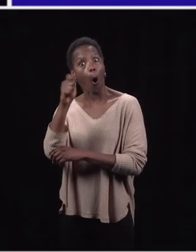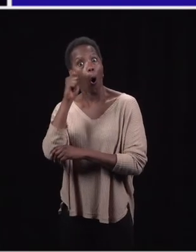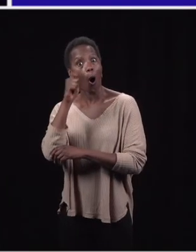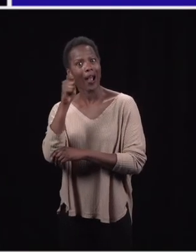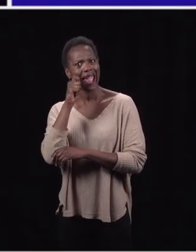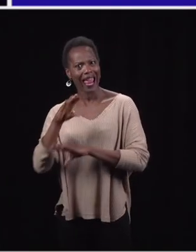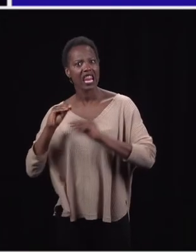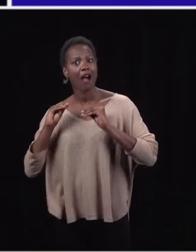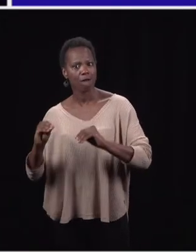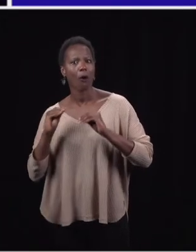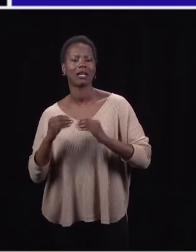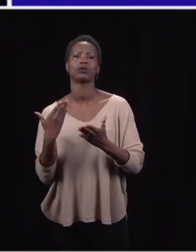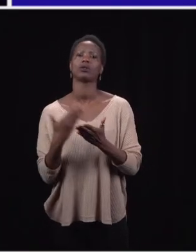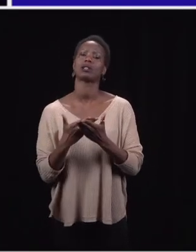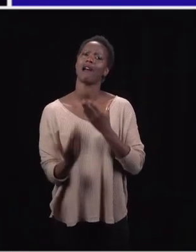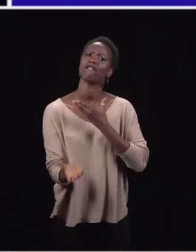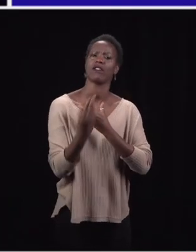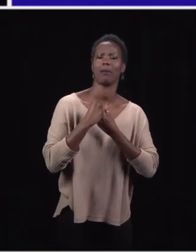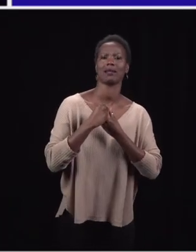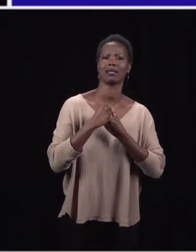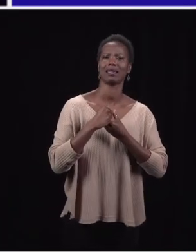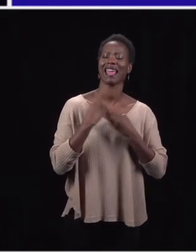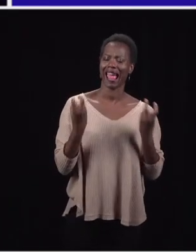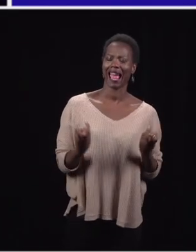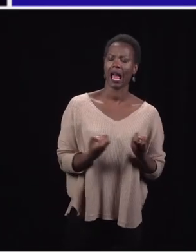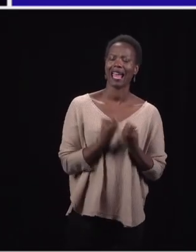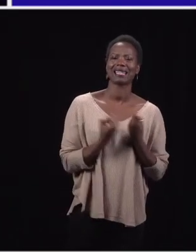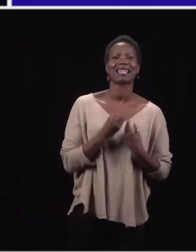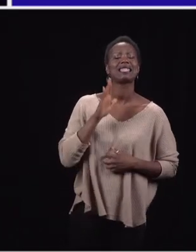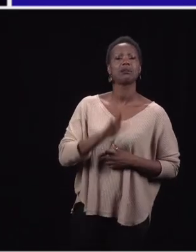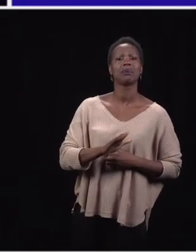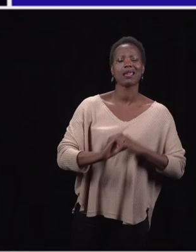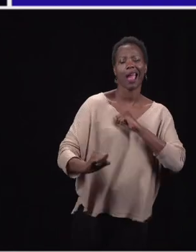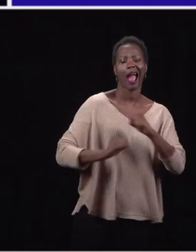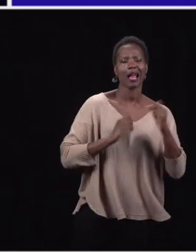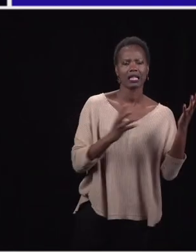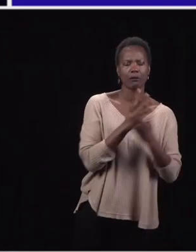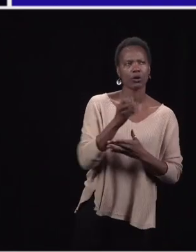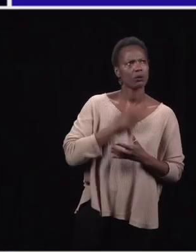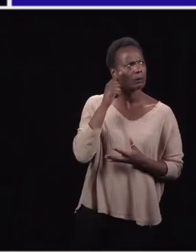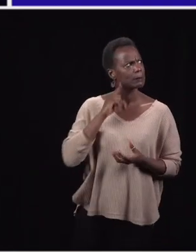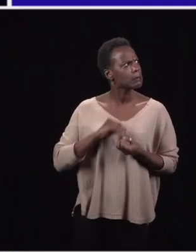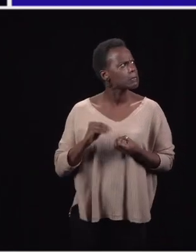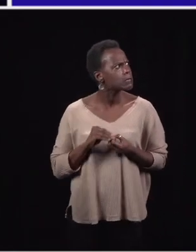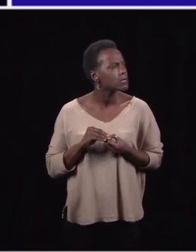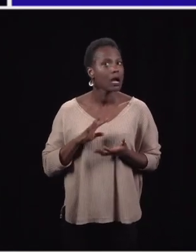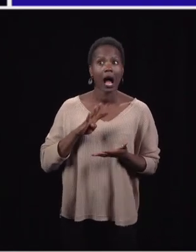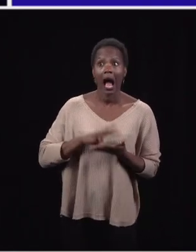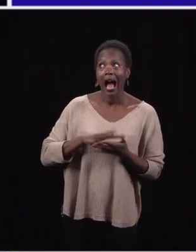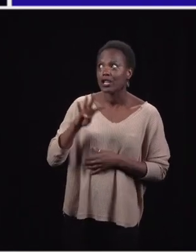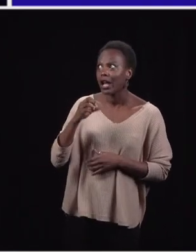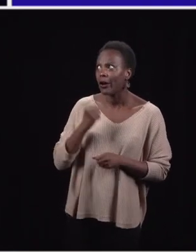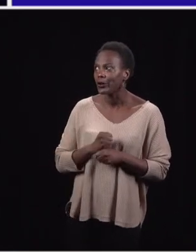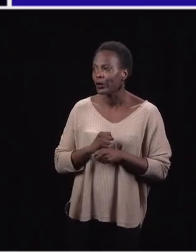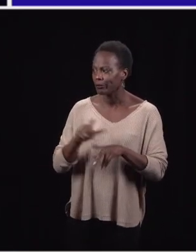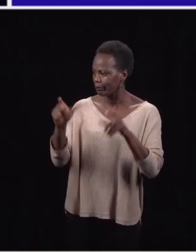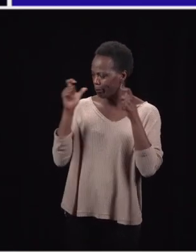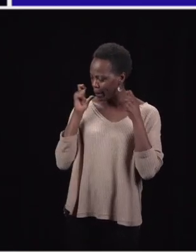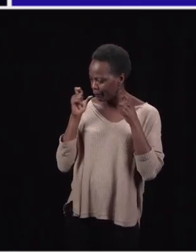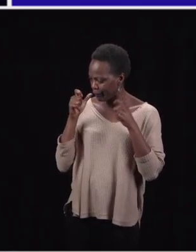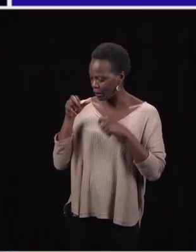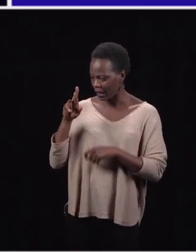ça faisait partie de mes exercices d'actif projet et je lui ai dit j'ai 40 ans je suis arcuté h en pma